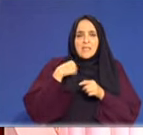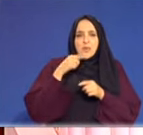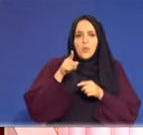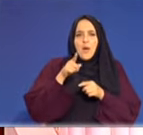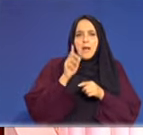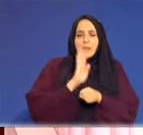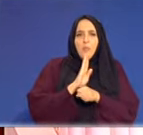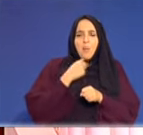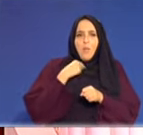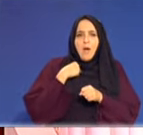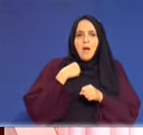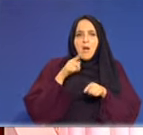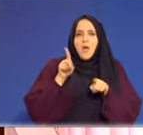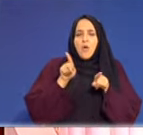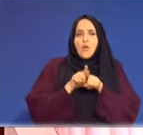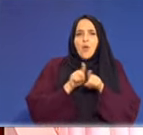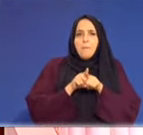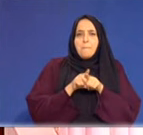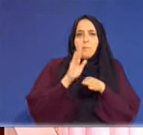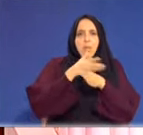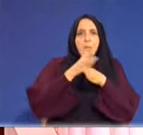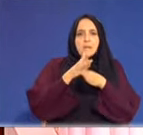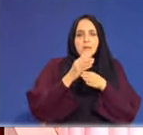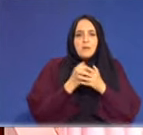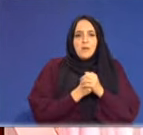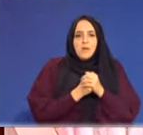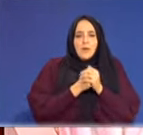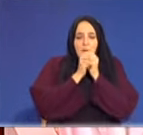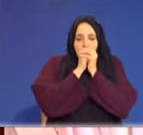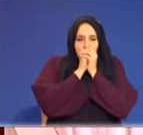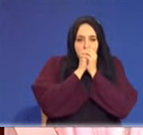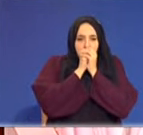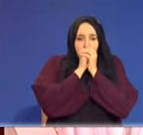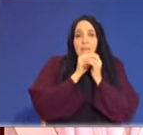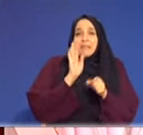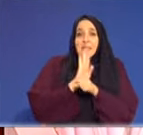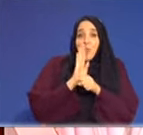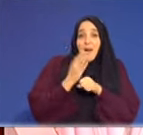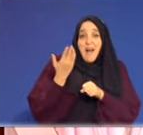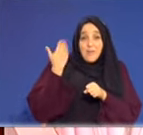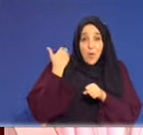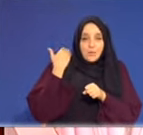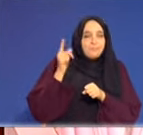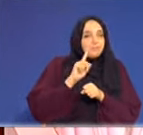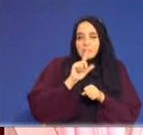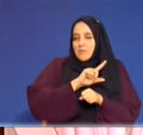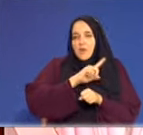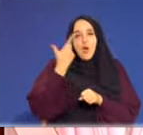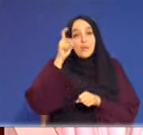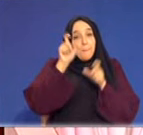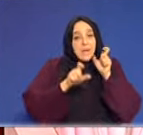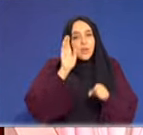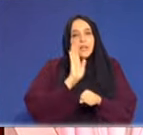هادو طيب. شهود واحد اخرين، انا جبنا 4 شهود مش الاولين اللي راهم ماشيين في واحد القضيه اخرين يعني